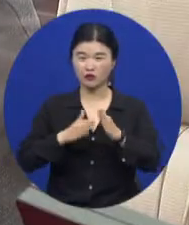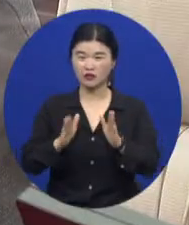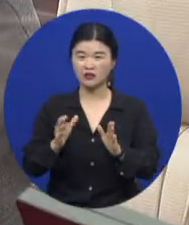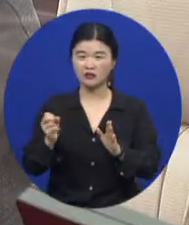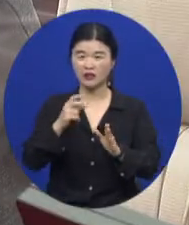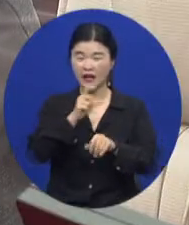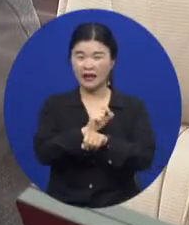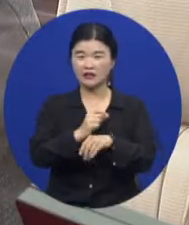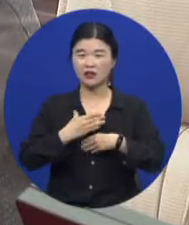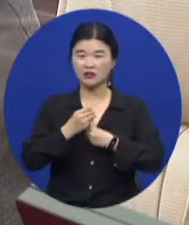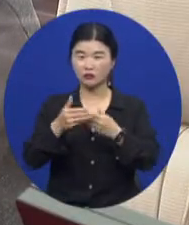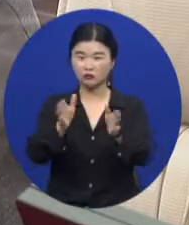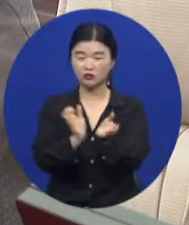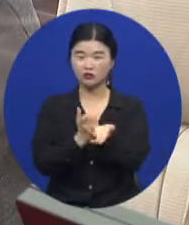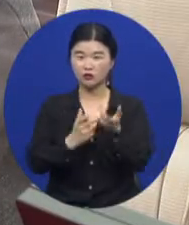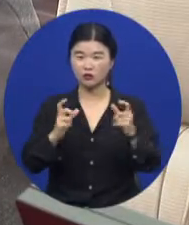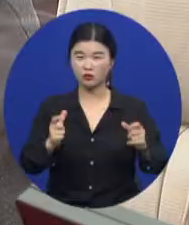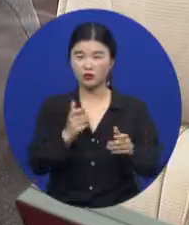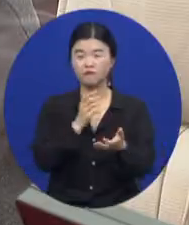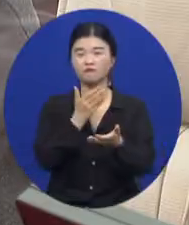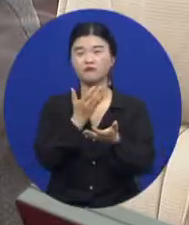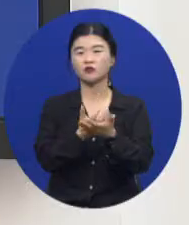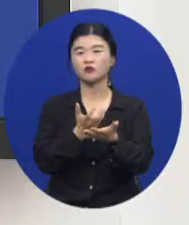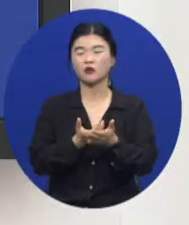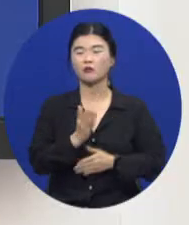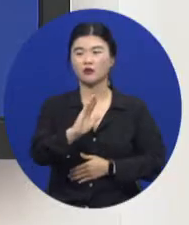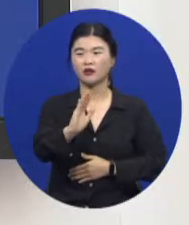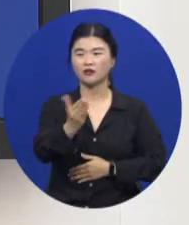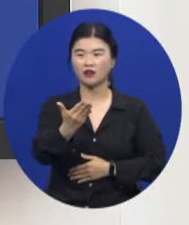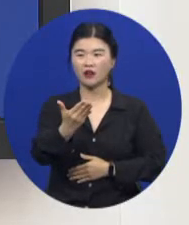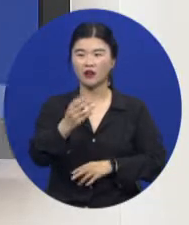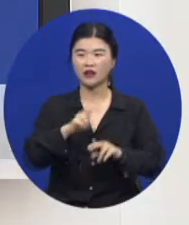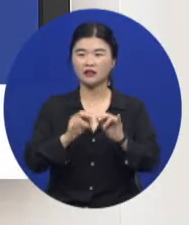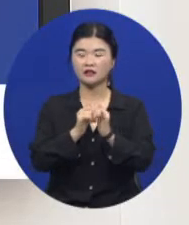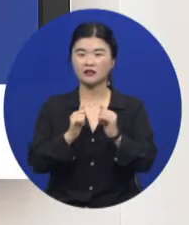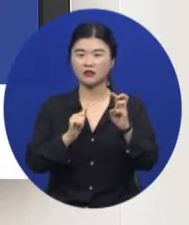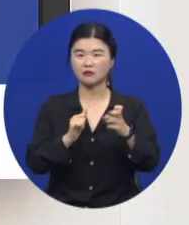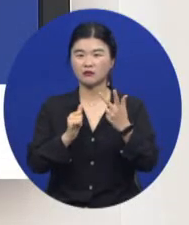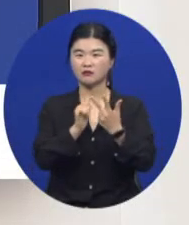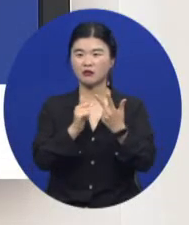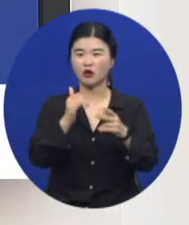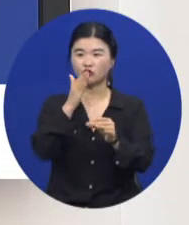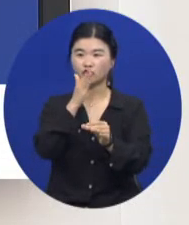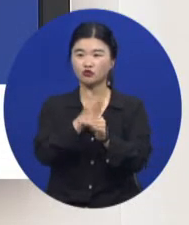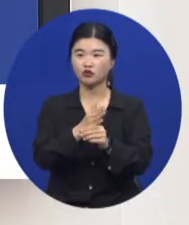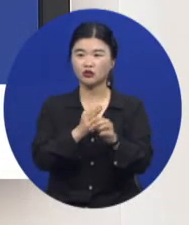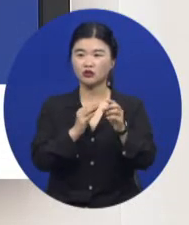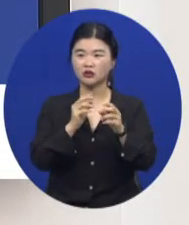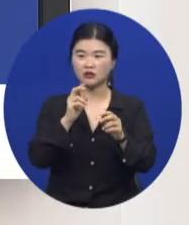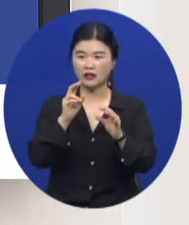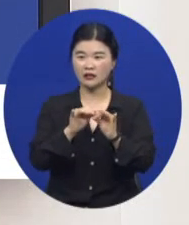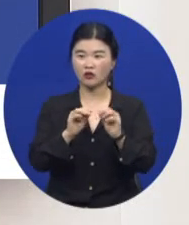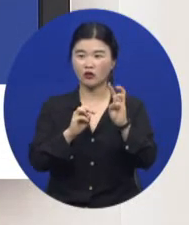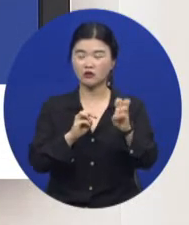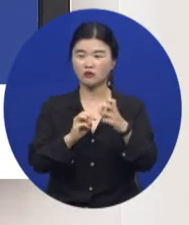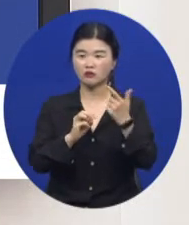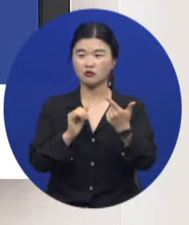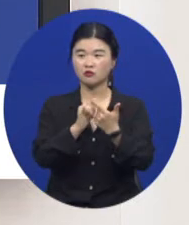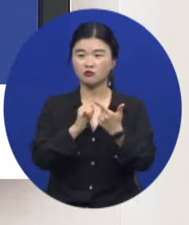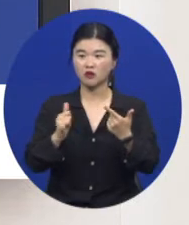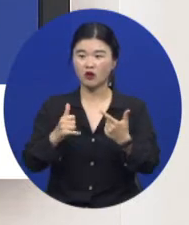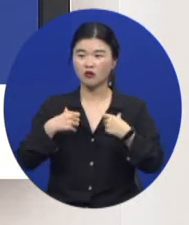국방부와 행정안전부, 제주도 등에 이송됩니다. 재석기원 37명 중 찬성